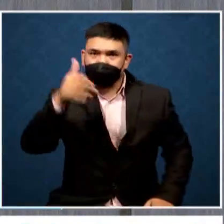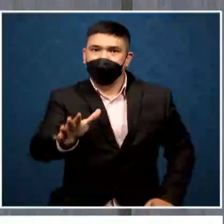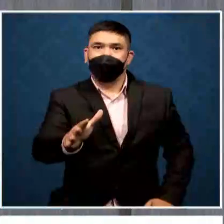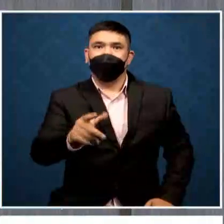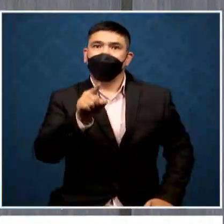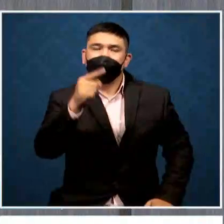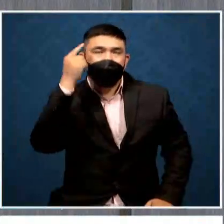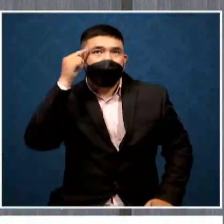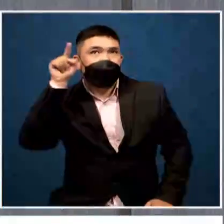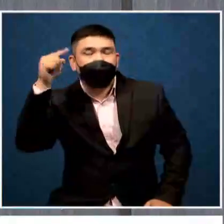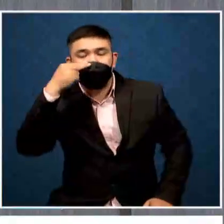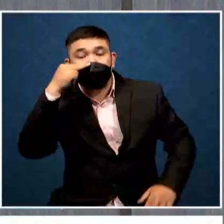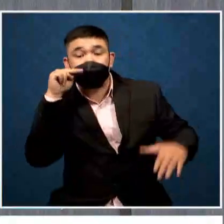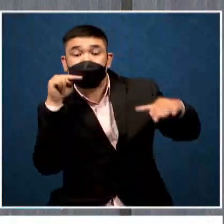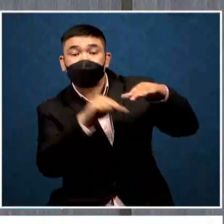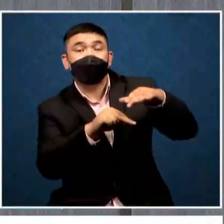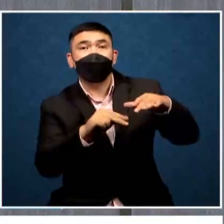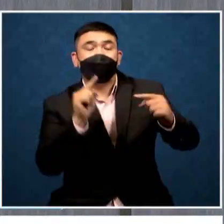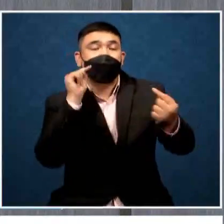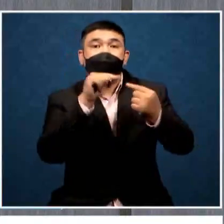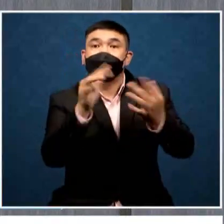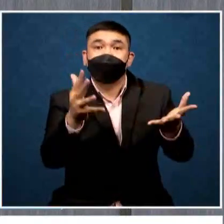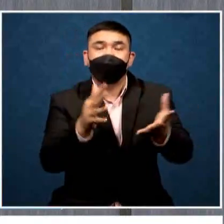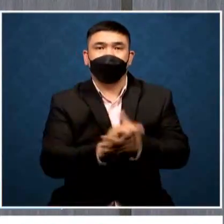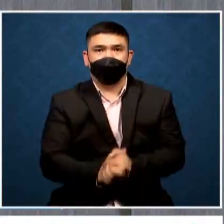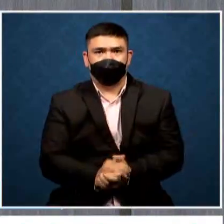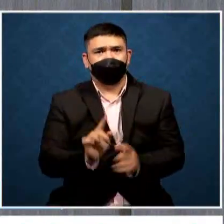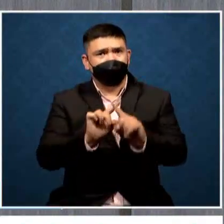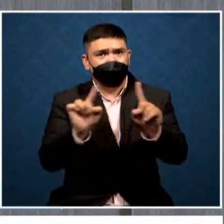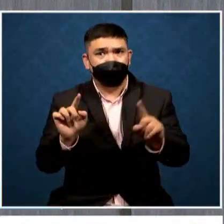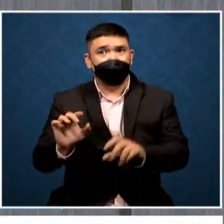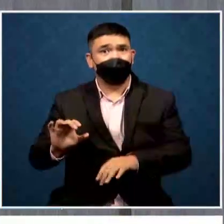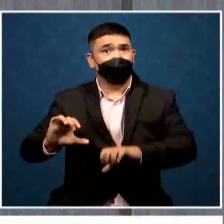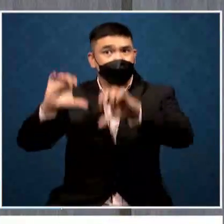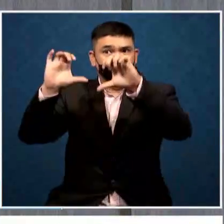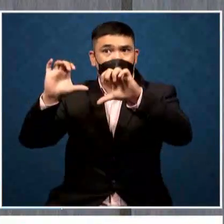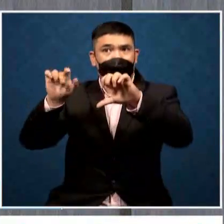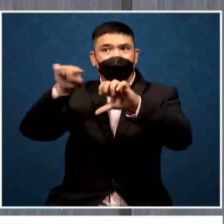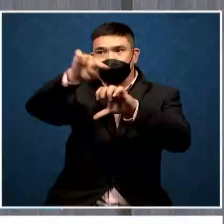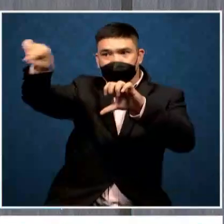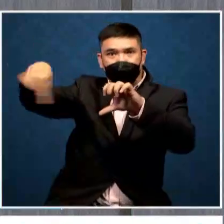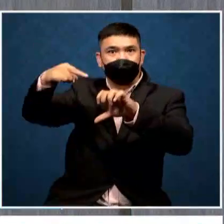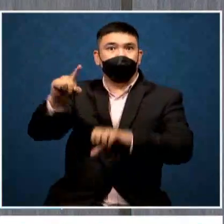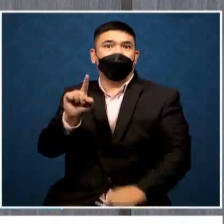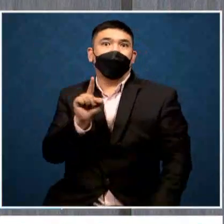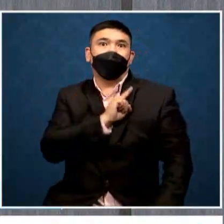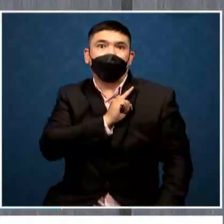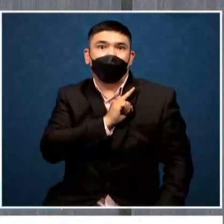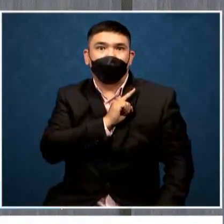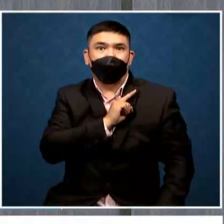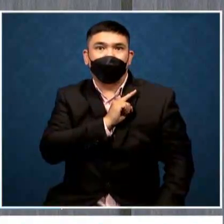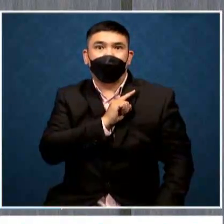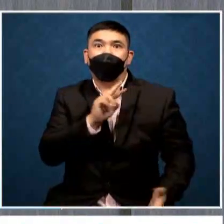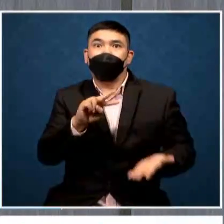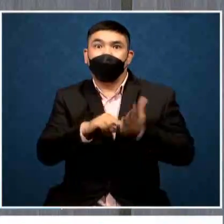อาจจะดูไปไม่ถึงที่สัตหีบแต่ทั้งหมดข้าราชการที่เกี่ยวข้องเหล่านี้อยู่ภาย